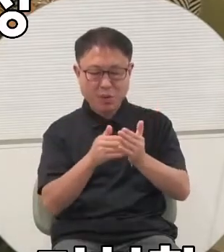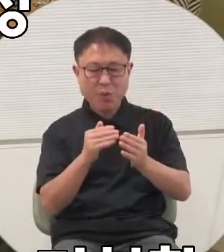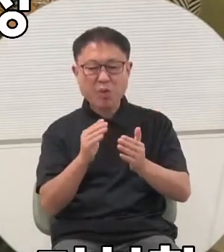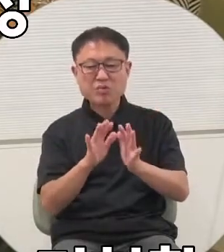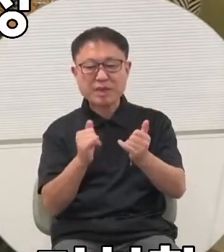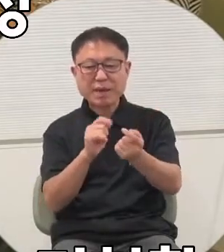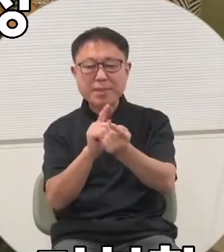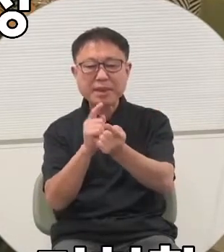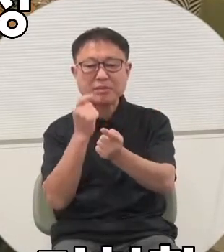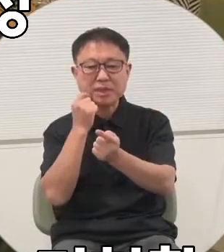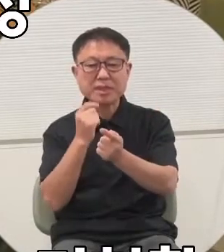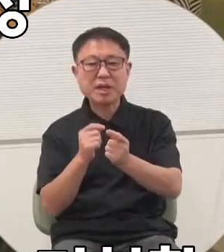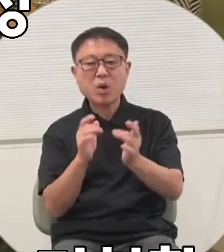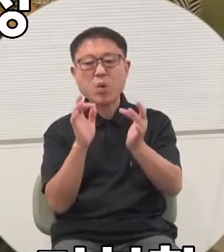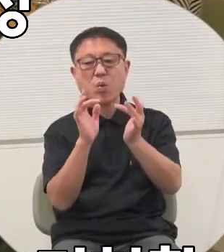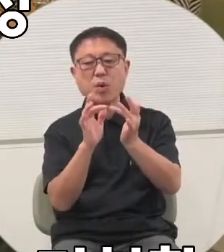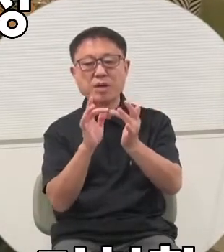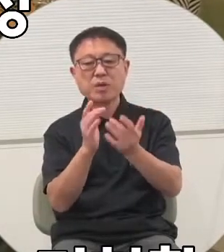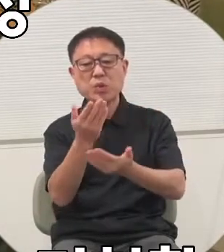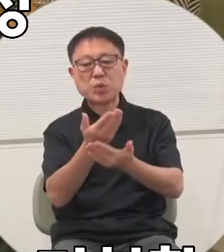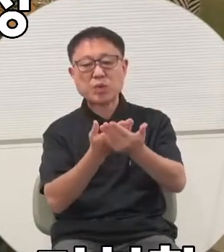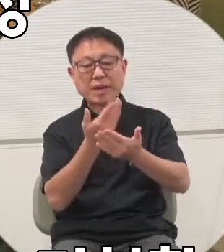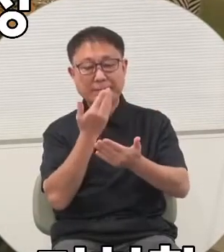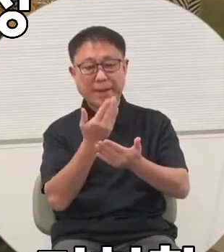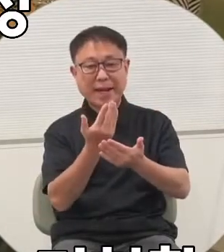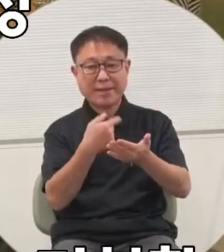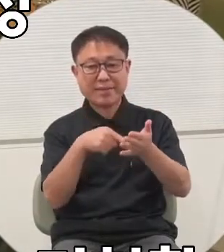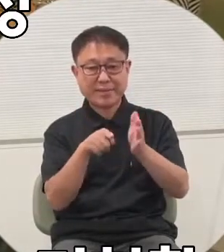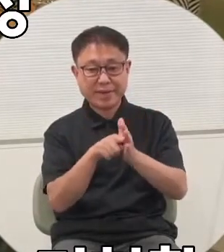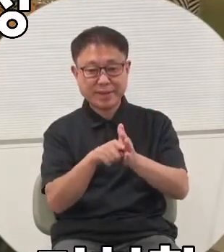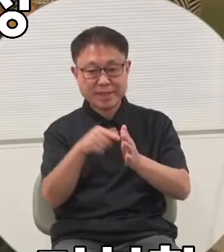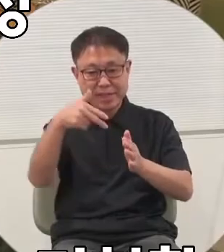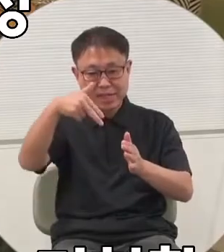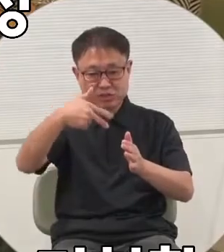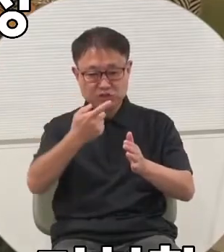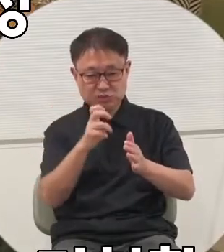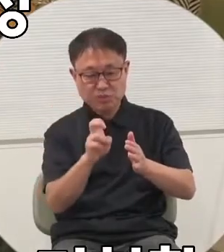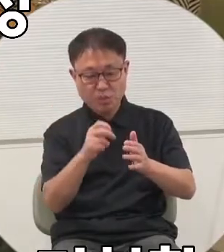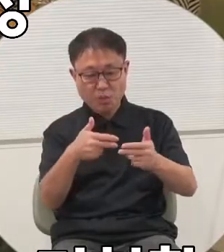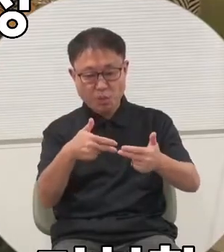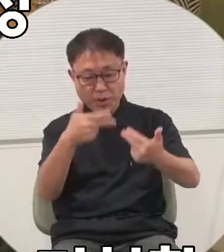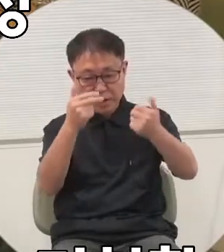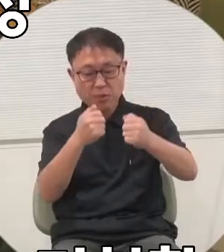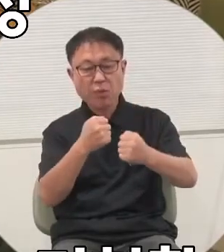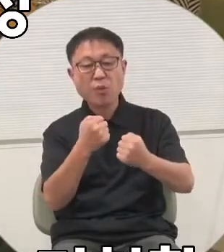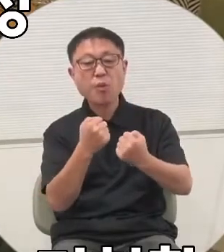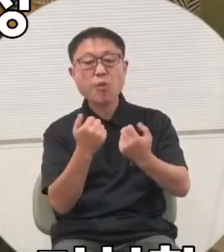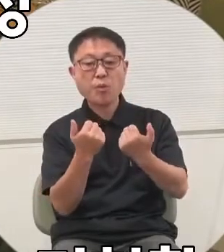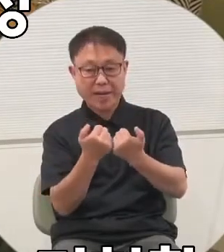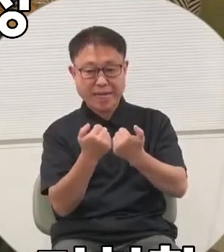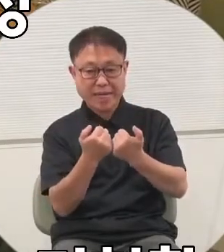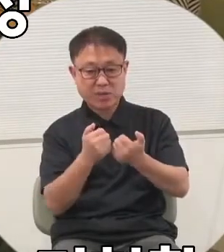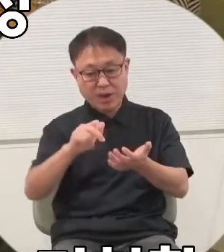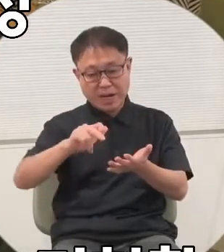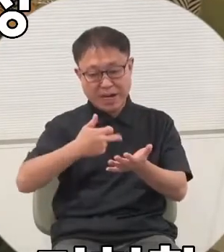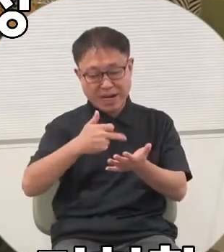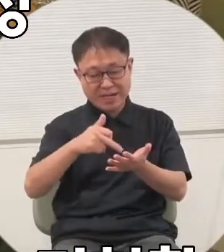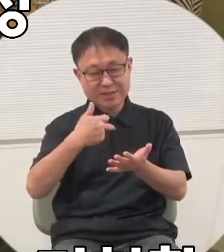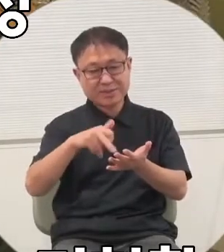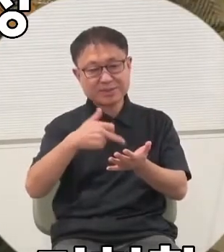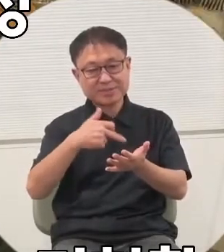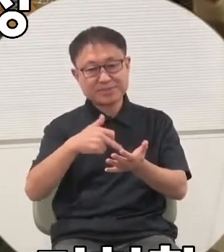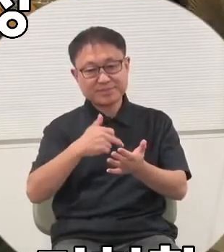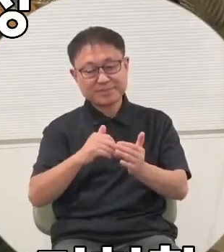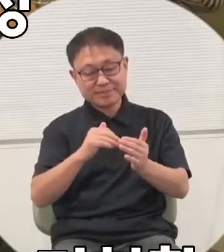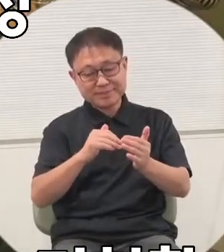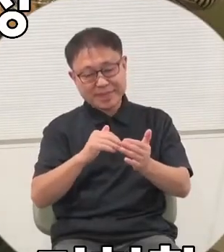만나지 못하니까 이제 온라인으로 소통할 수 있는 그 뭐 줌 화상회의라든가 그 다음에 이제 소통할 수 있는 카톡 뭐 이런 걸로